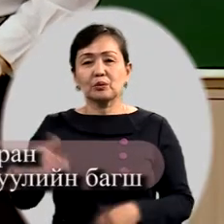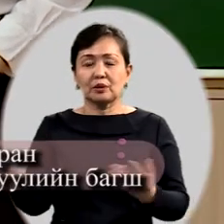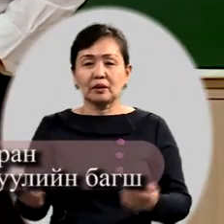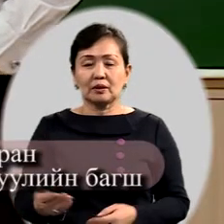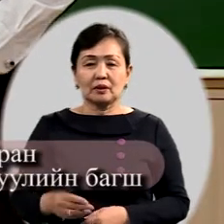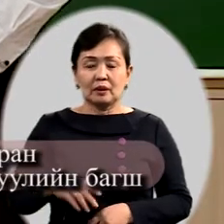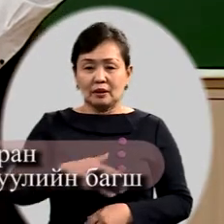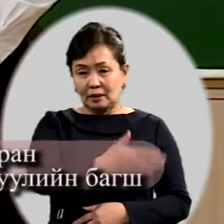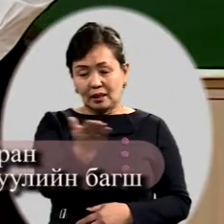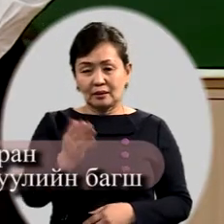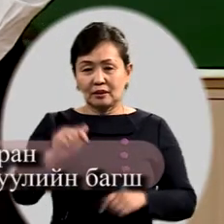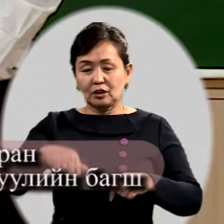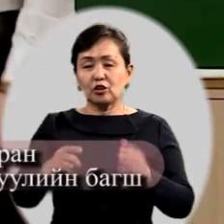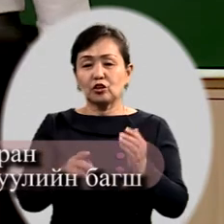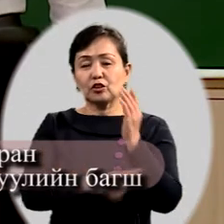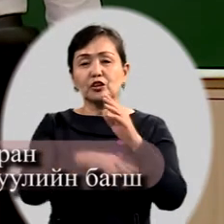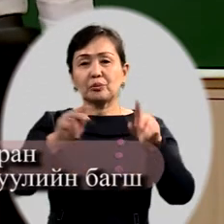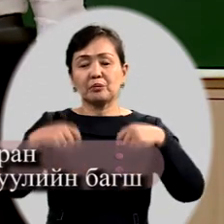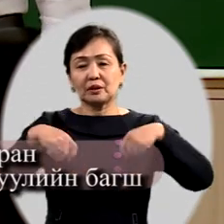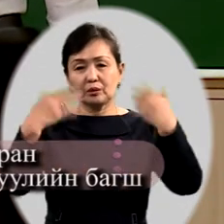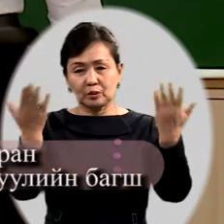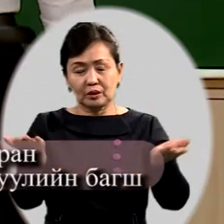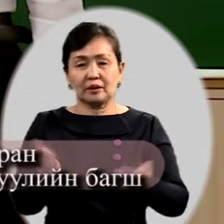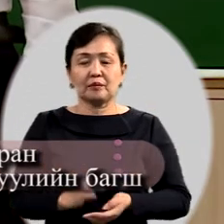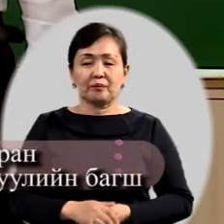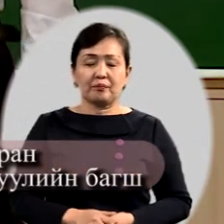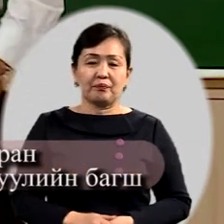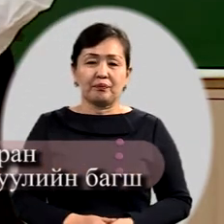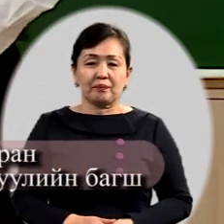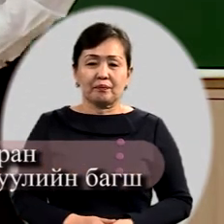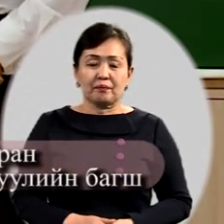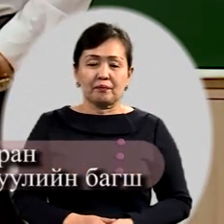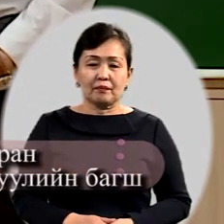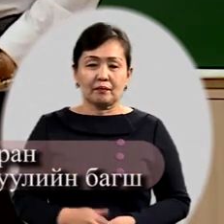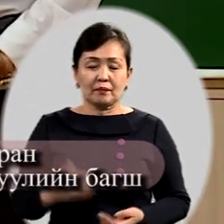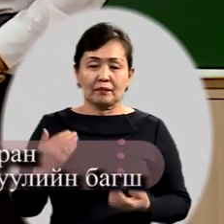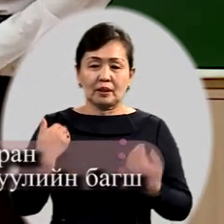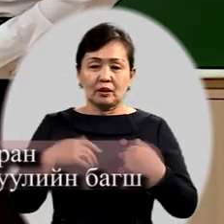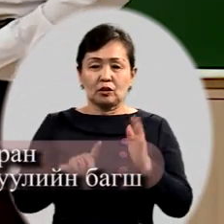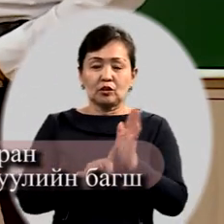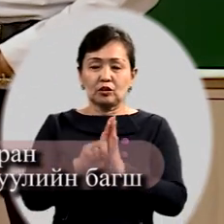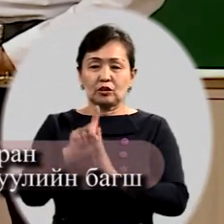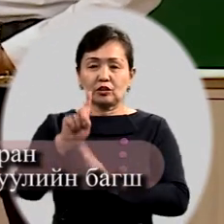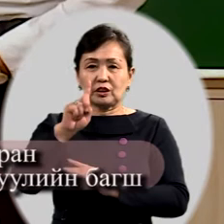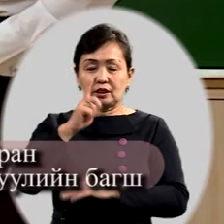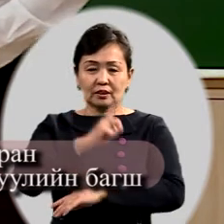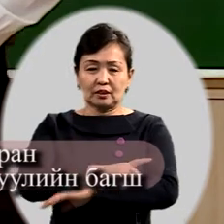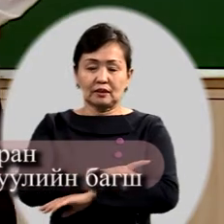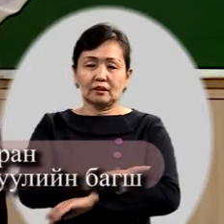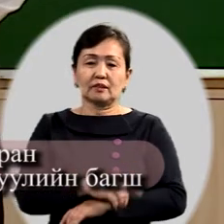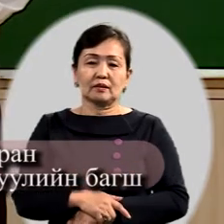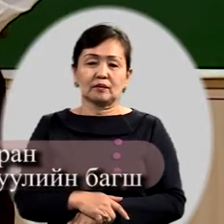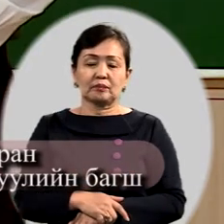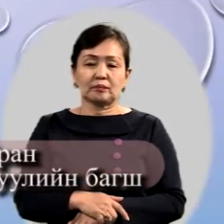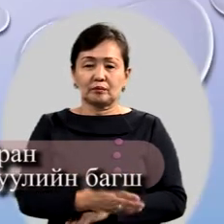Сәлеметсіңдер ме, балалар? Бүгінгі күннің жалынды сәлемін жолдаймын. Үшінші сыныптың бейнелі өнер, технология сабағы жүрлуге